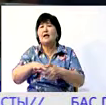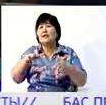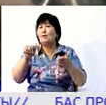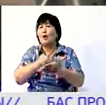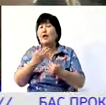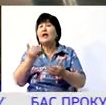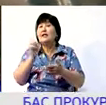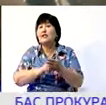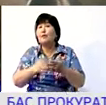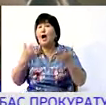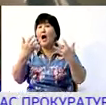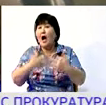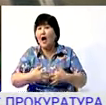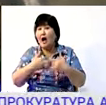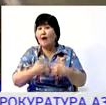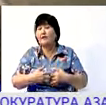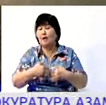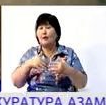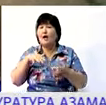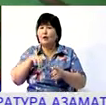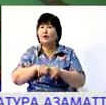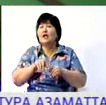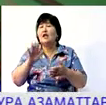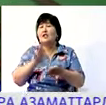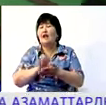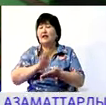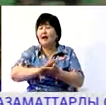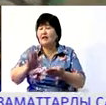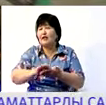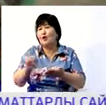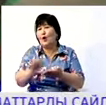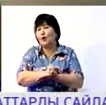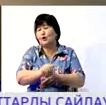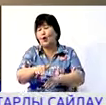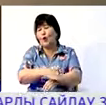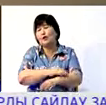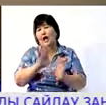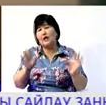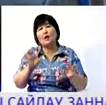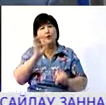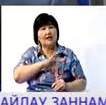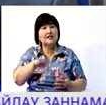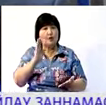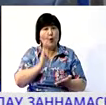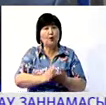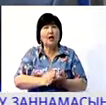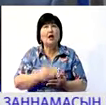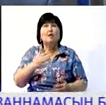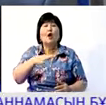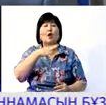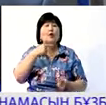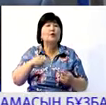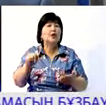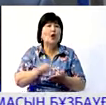таппайсыз. Себебі автоматтандырылған құрылғы шаң тозаңды лезде тазалап, құжаттардың ұзақ сақталуына сеп болуда. Бұрында көптеген құжат